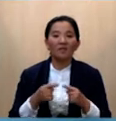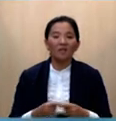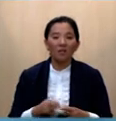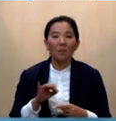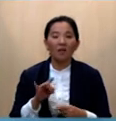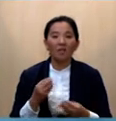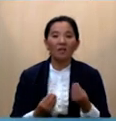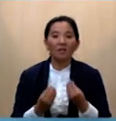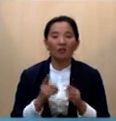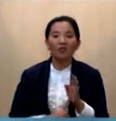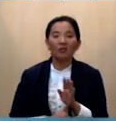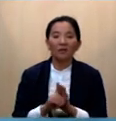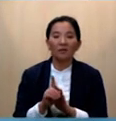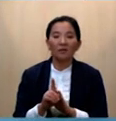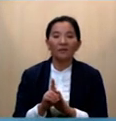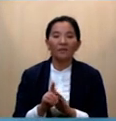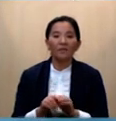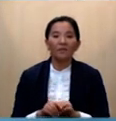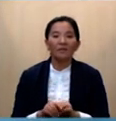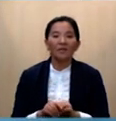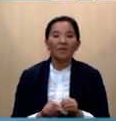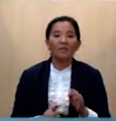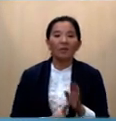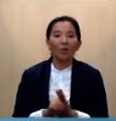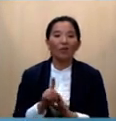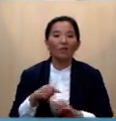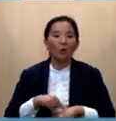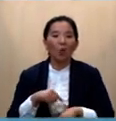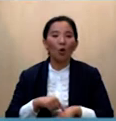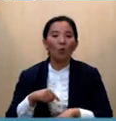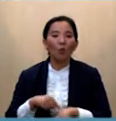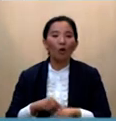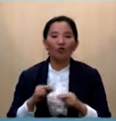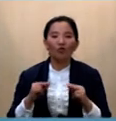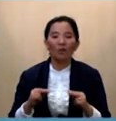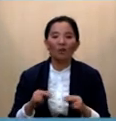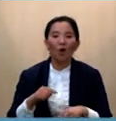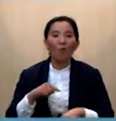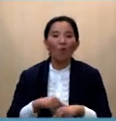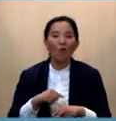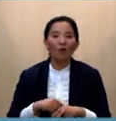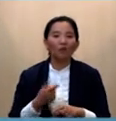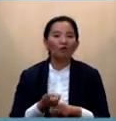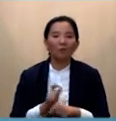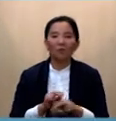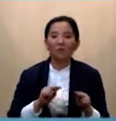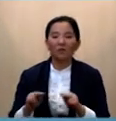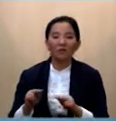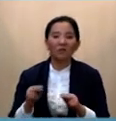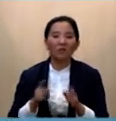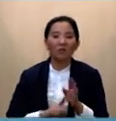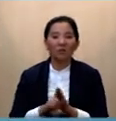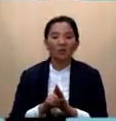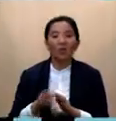ВАРа игра начинается, становится более честной, что ли, более справедливой. Идемте,